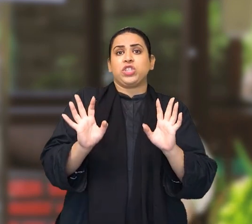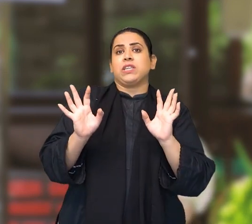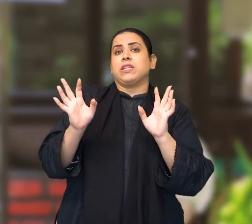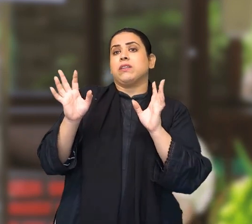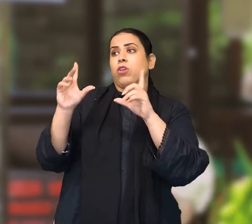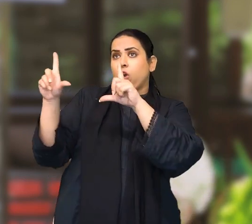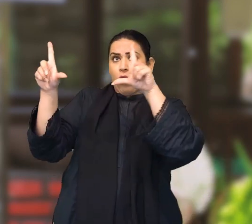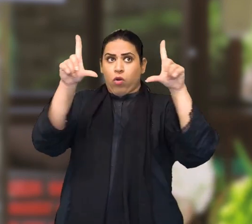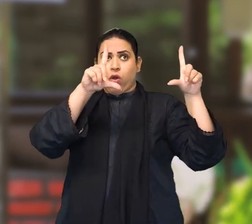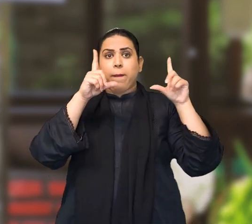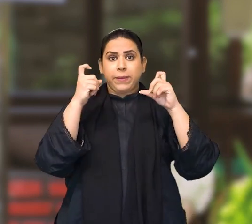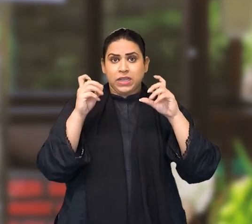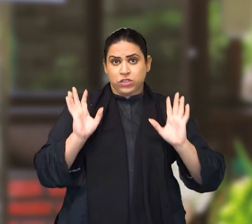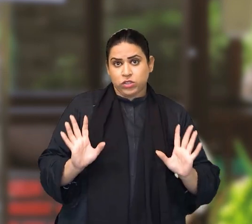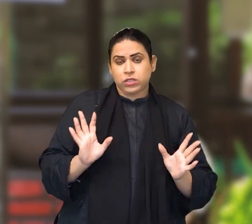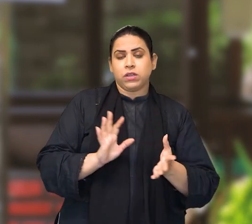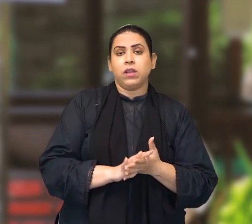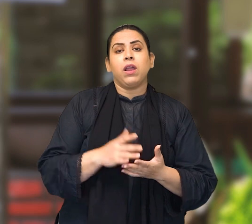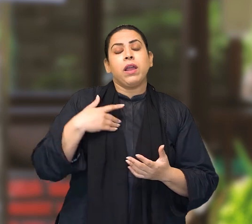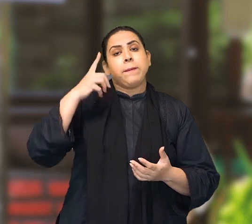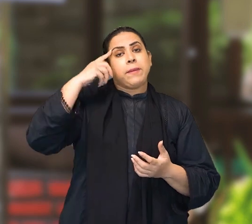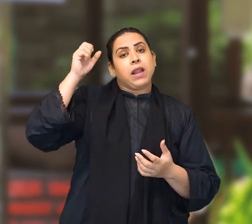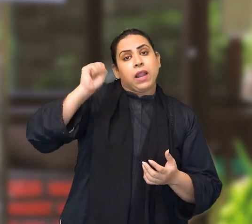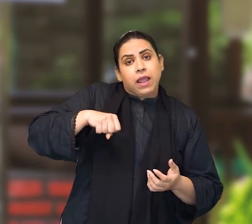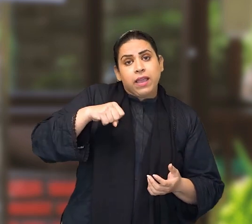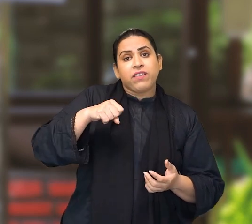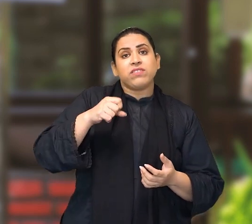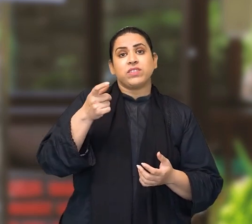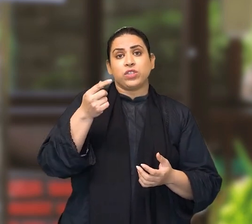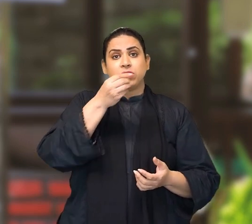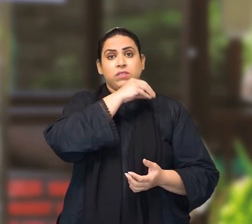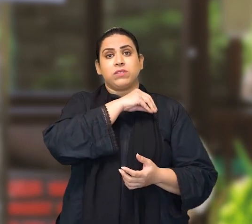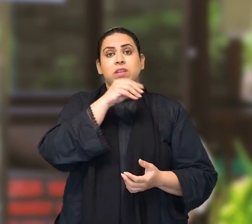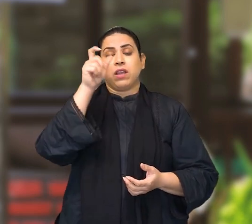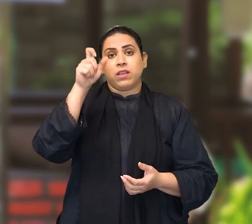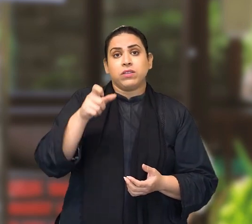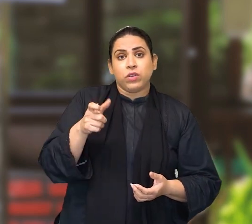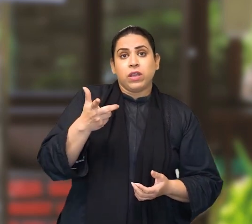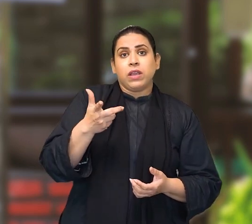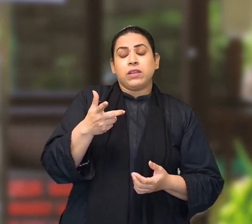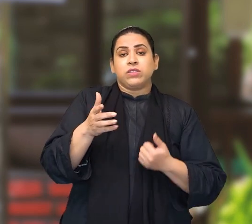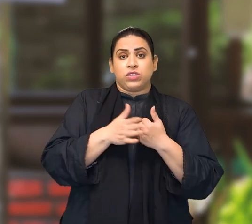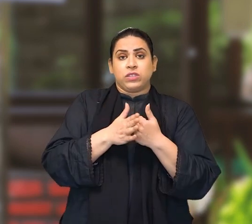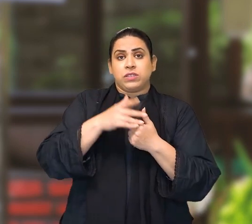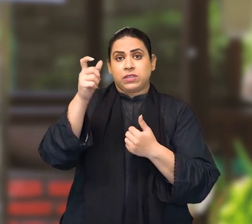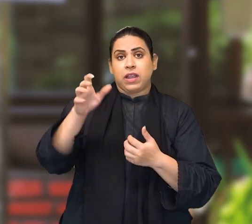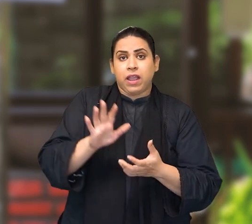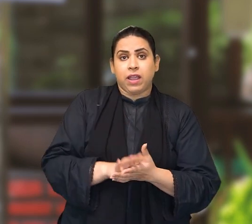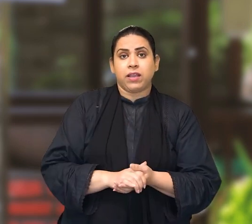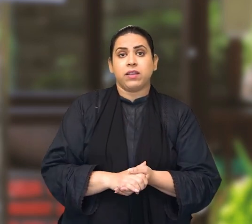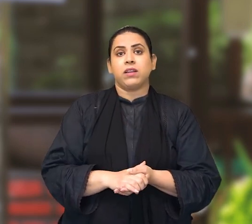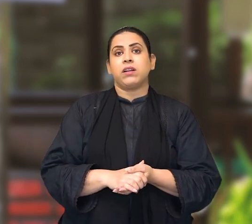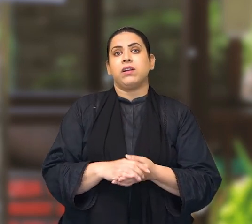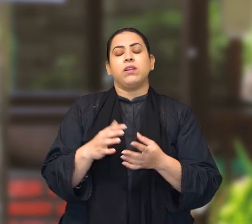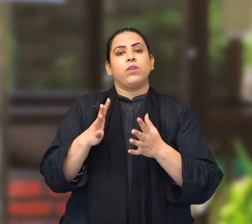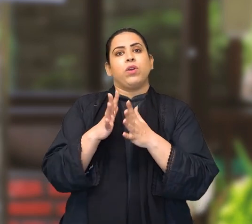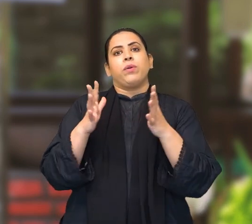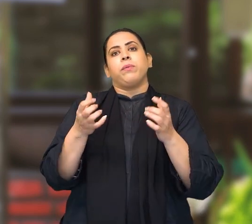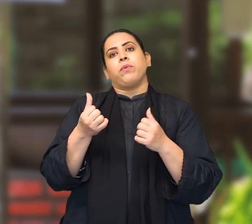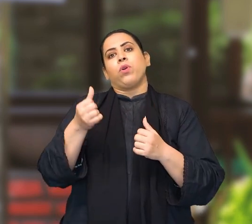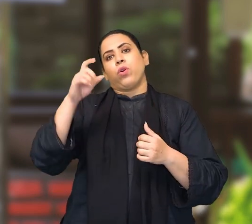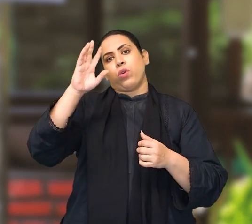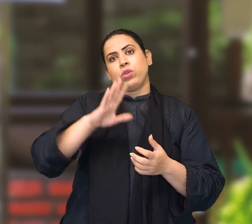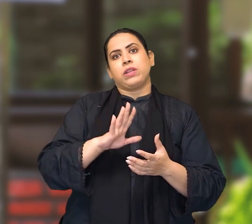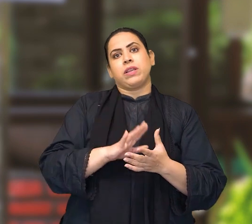important चीज़ अगर आप मेरे से पूछोगे होता कि यार I believe 70% of your wedding ka video is mainly depend on